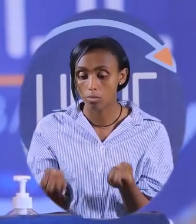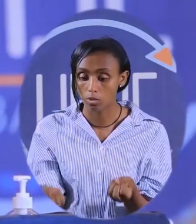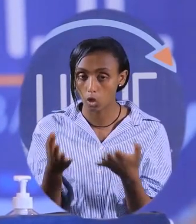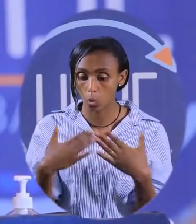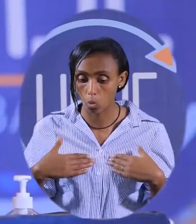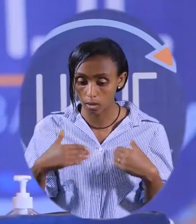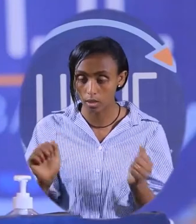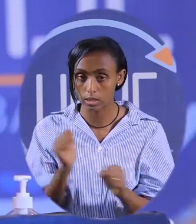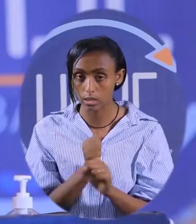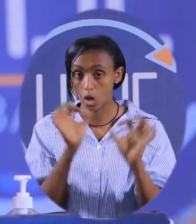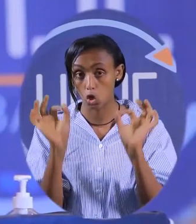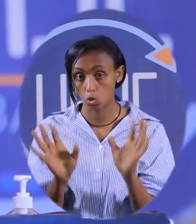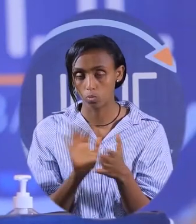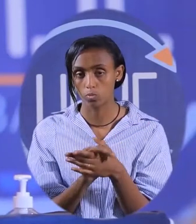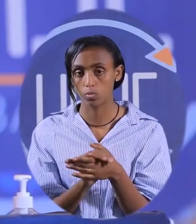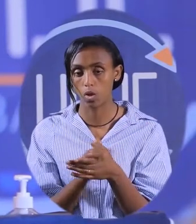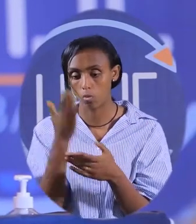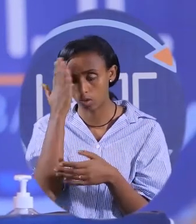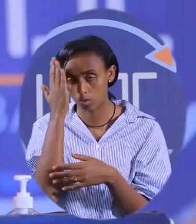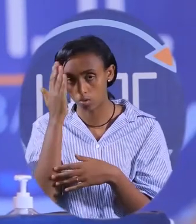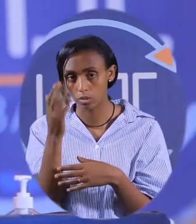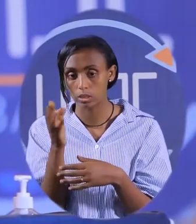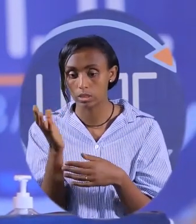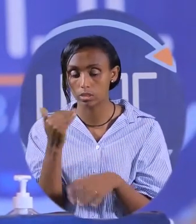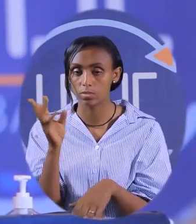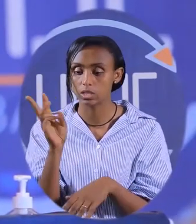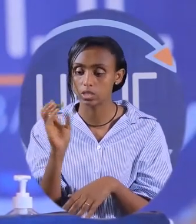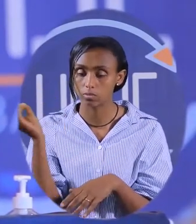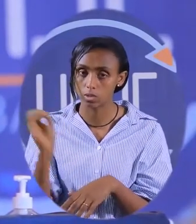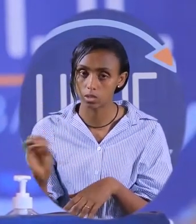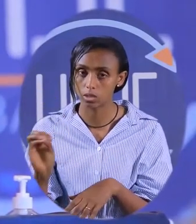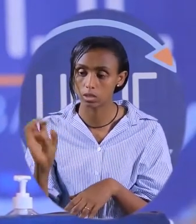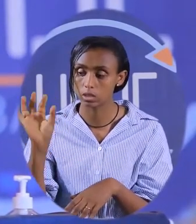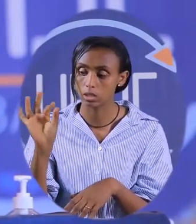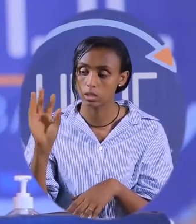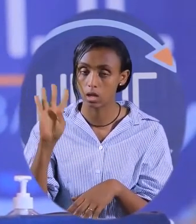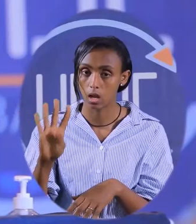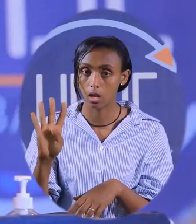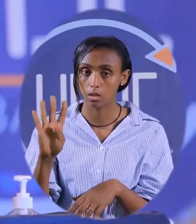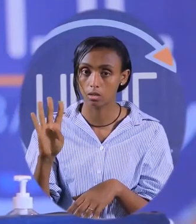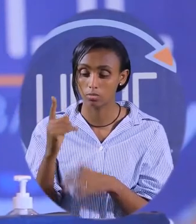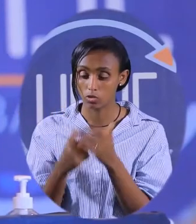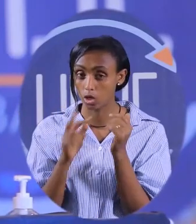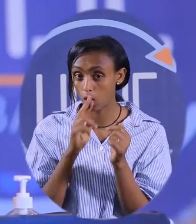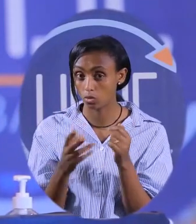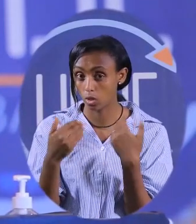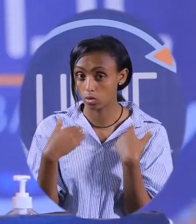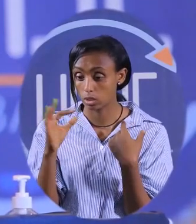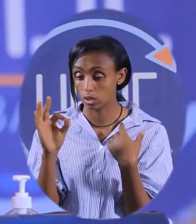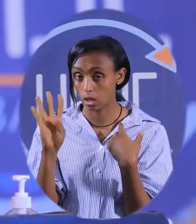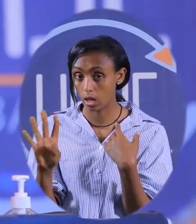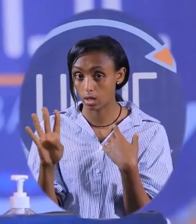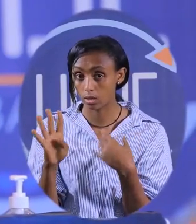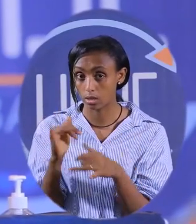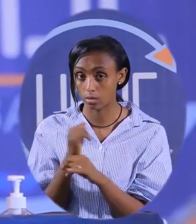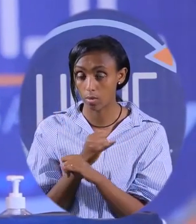አብዛኛው ወጣት ስራ የለው አውቃለሁ። ቅድም 6% ነው የተሆነት ከ94ቱ ናቸው ስራ ላይ ያሉት። 94 መሀንዲስ